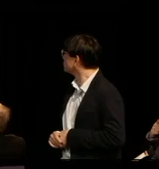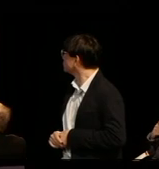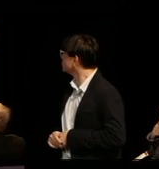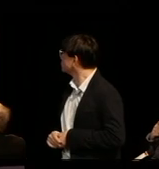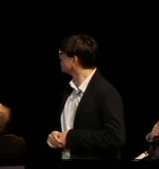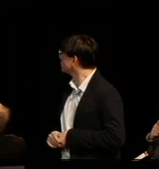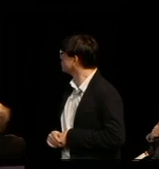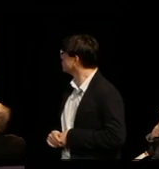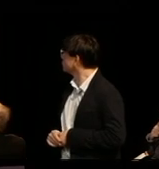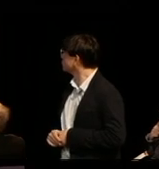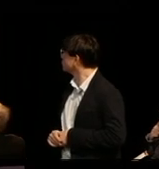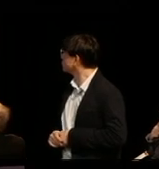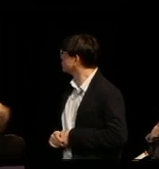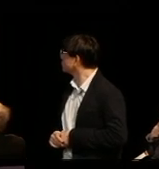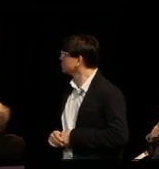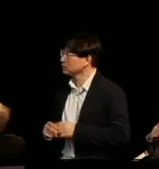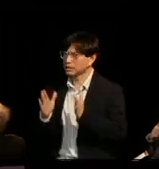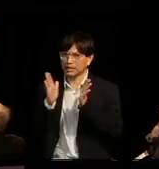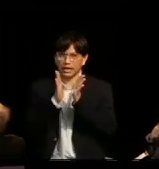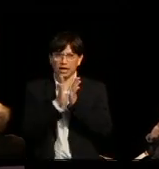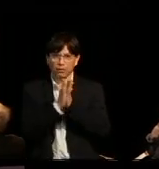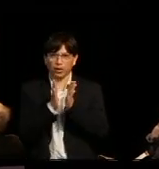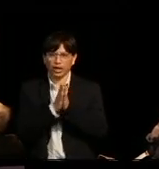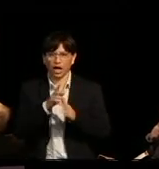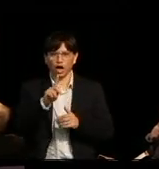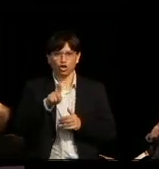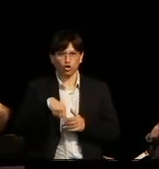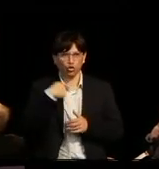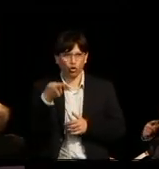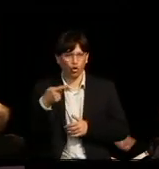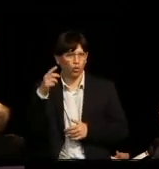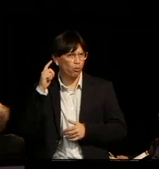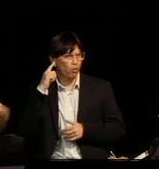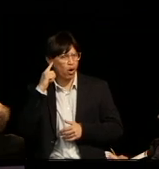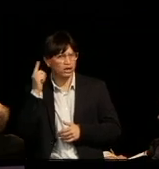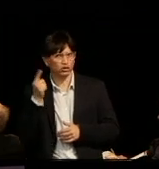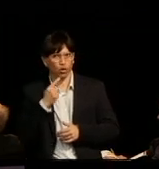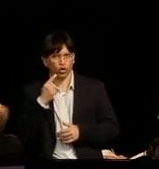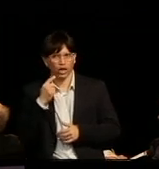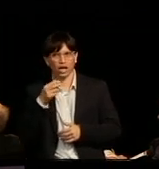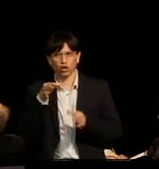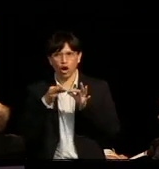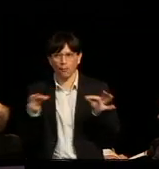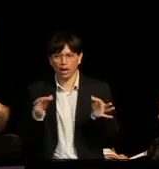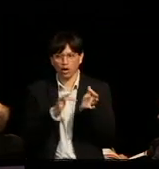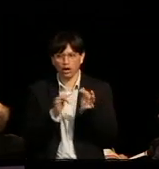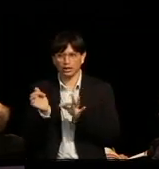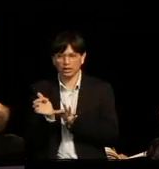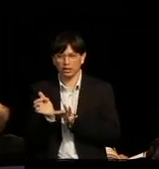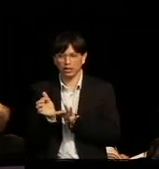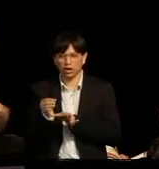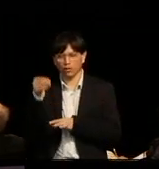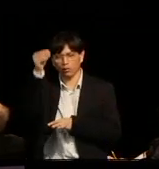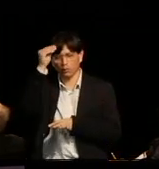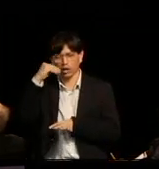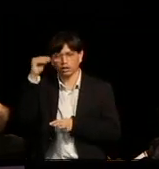tradizione dei Gesuiti della preghiera dei Gesuiti dopo aver ascoltato la parola di Dio dopo aver meditato la parola di Dio